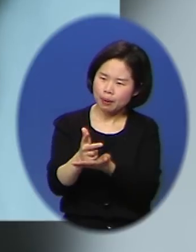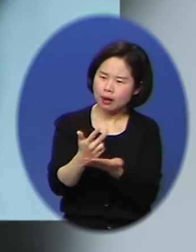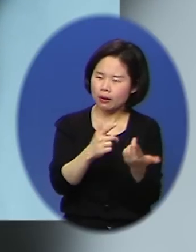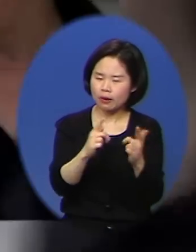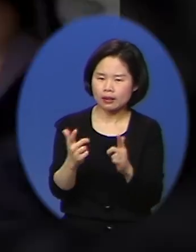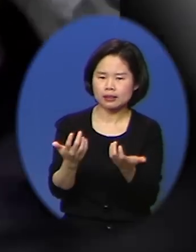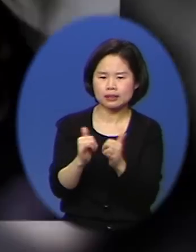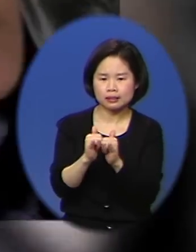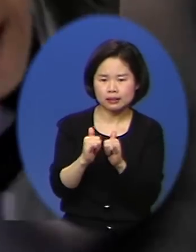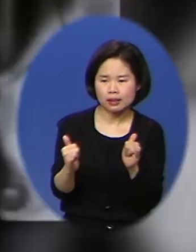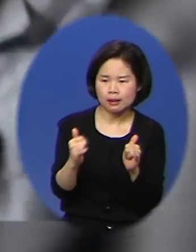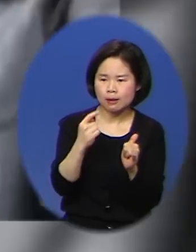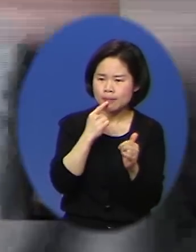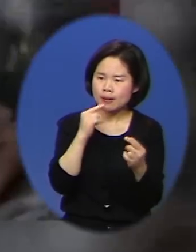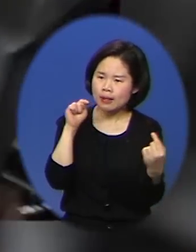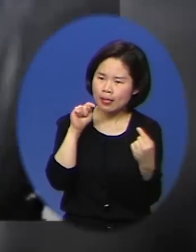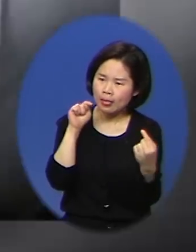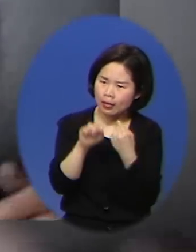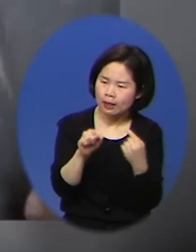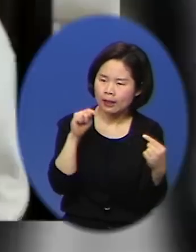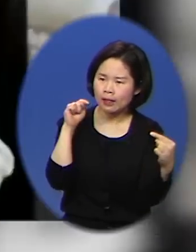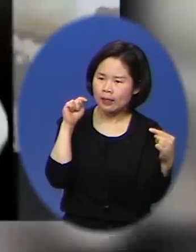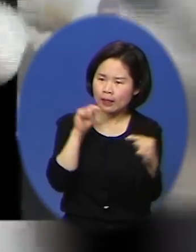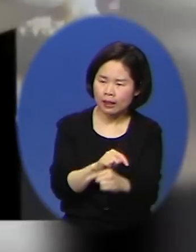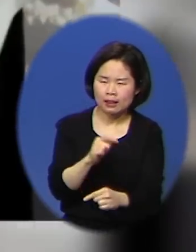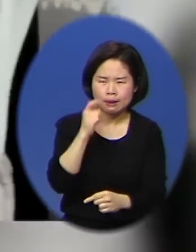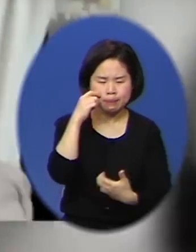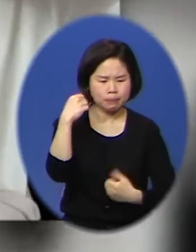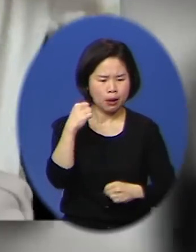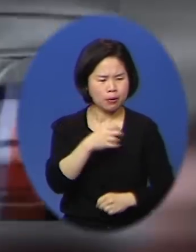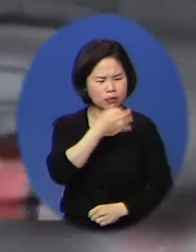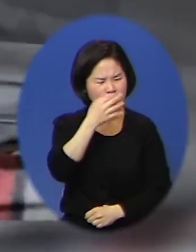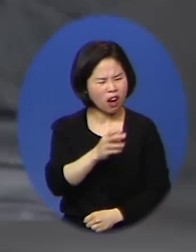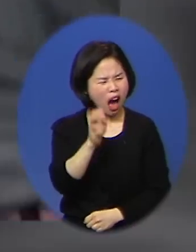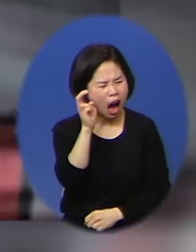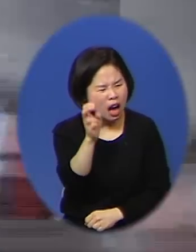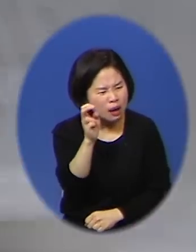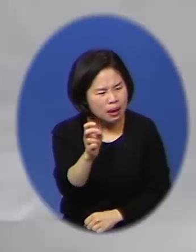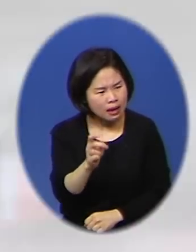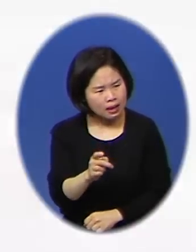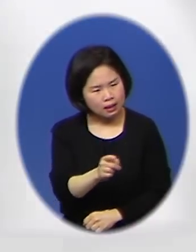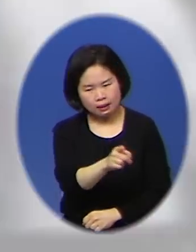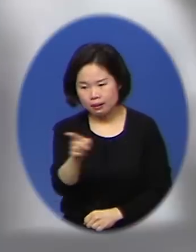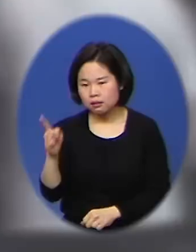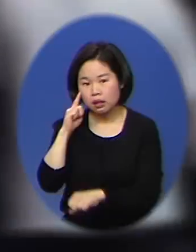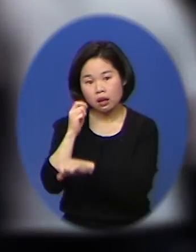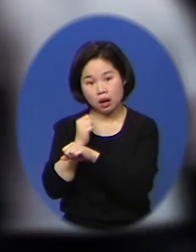소통의 어려움으로 배우 생활은 힘들 것이라는 주변의 편견을 뒤로하고